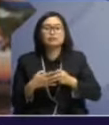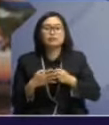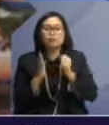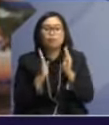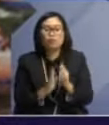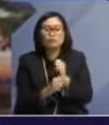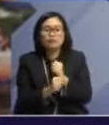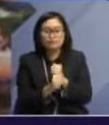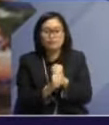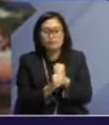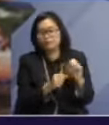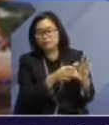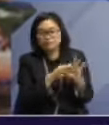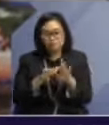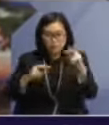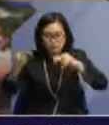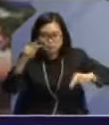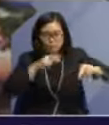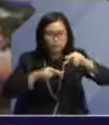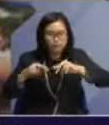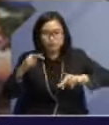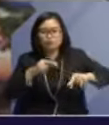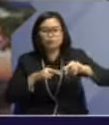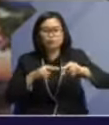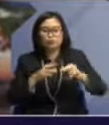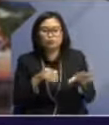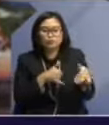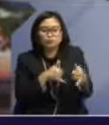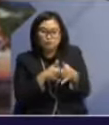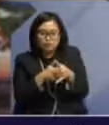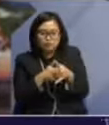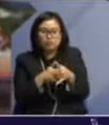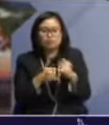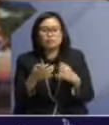ที่ที่เกี่ยวข้องกับการควบคุมโรคโควิด-19 ค่ะที่มีโอกาสสัมผัสกับผู้ป่วยค่ะ